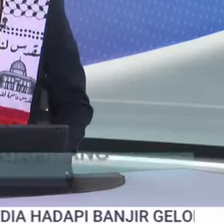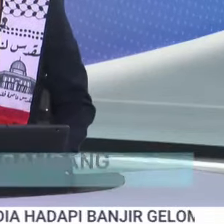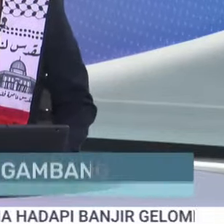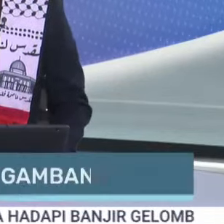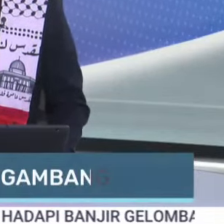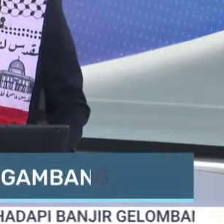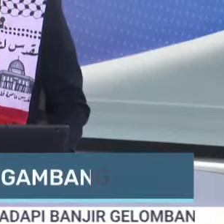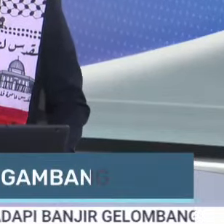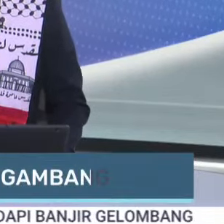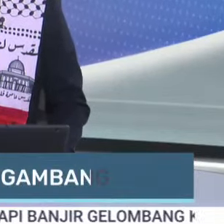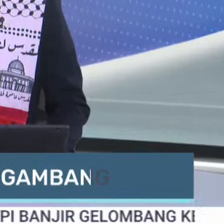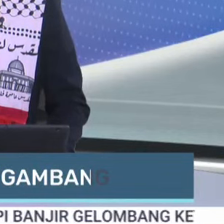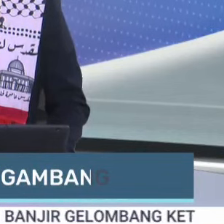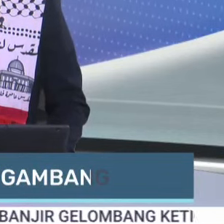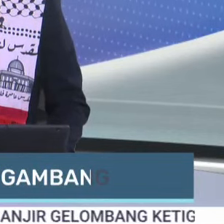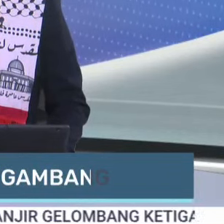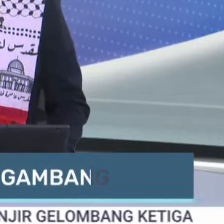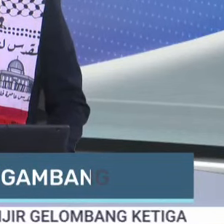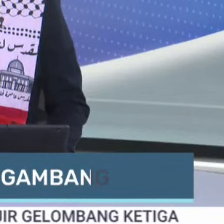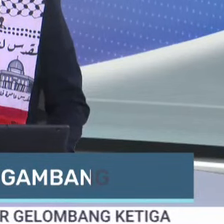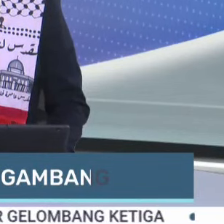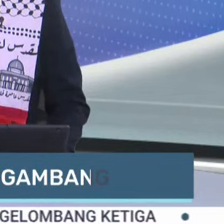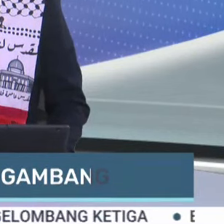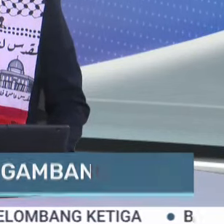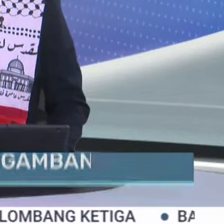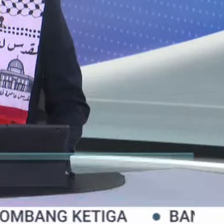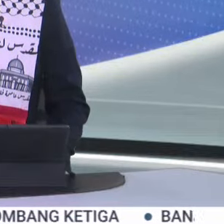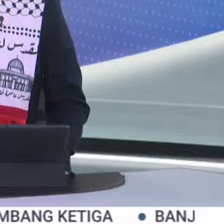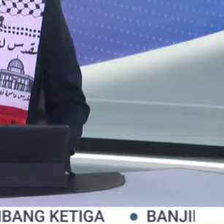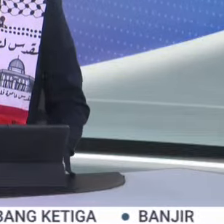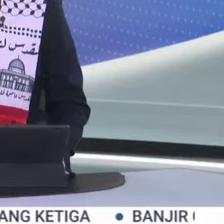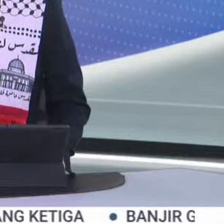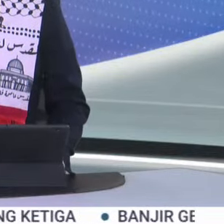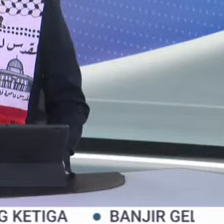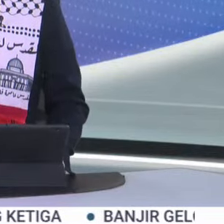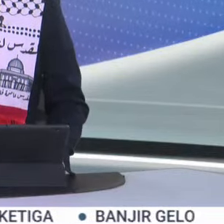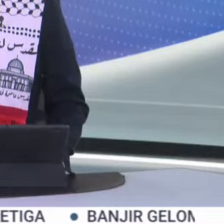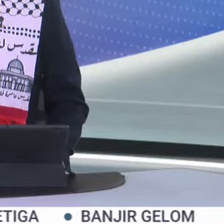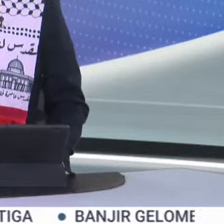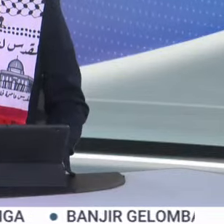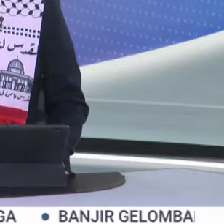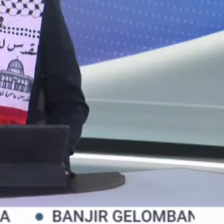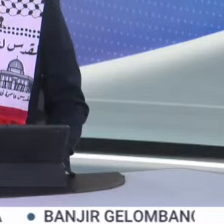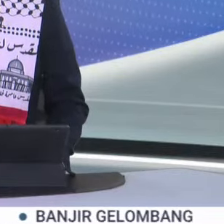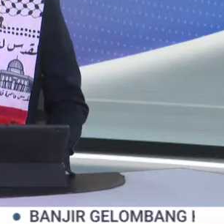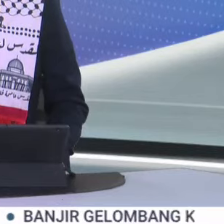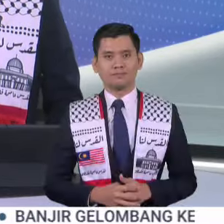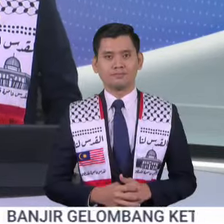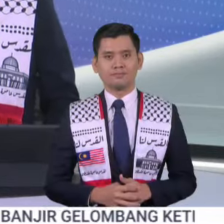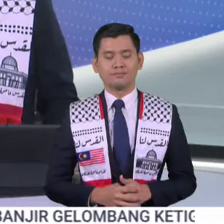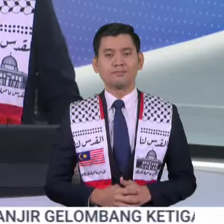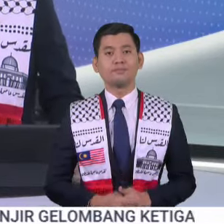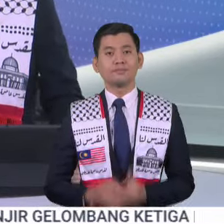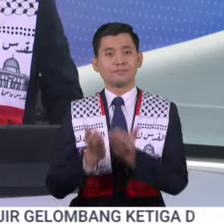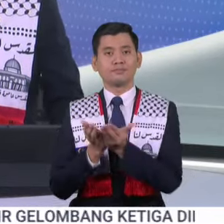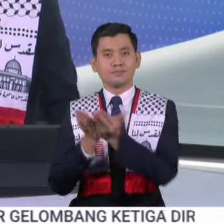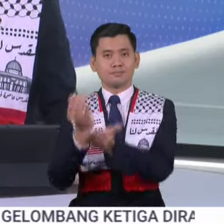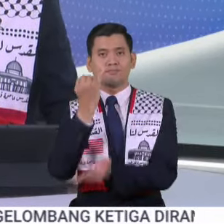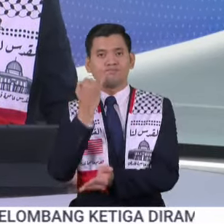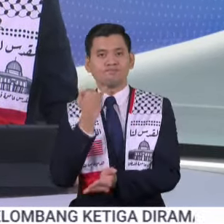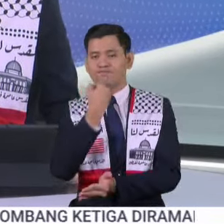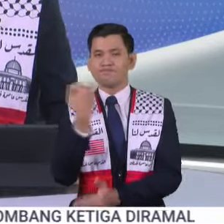tengkujikatang is dan tidak dibenarkan berlabuh di mana-mana pelabuhan di Malaysia kerajaan akan mengambil tindakan segera